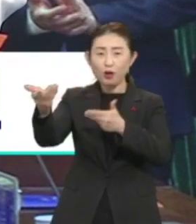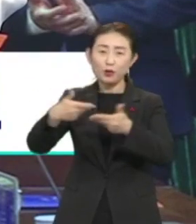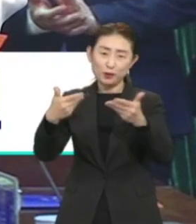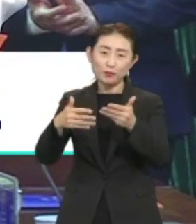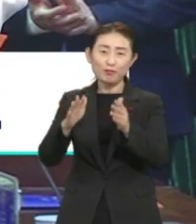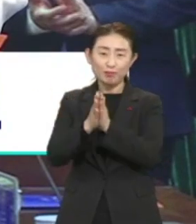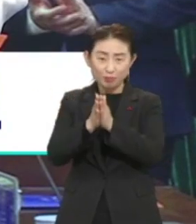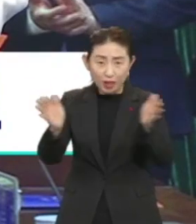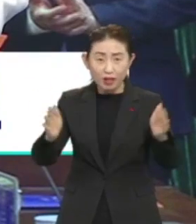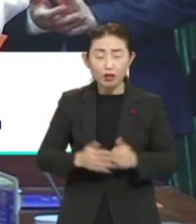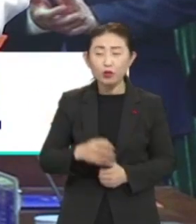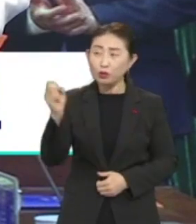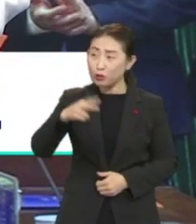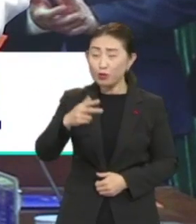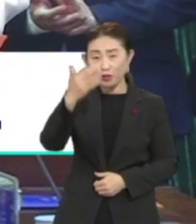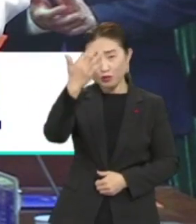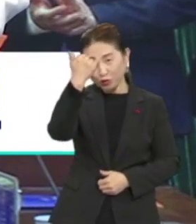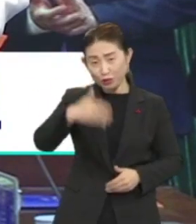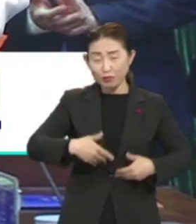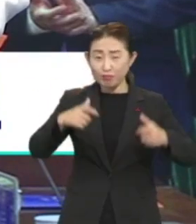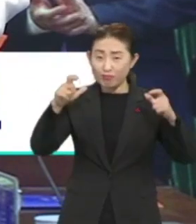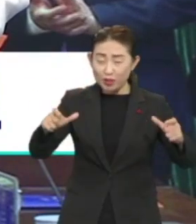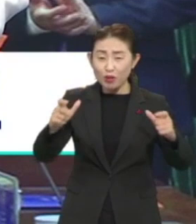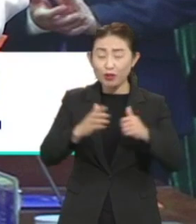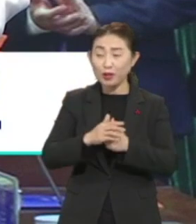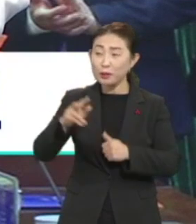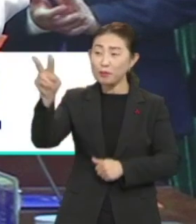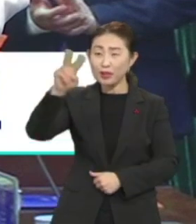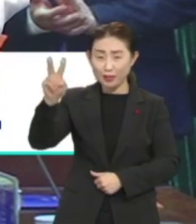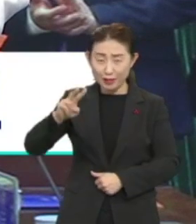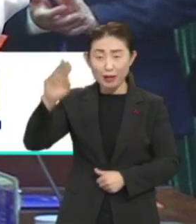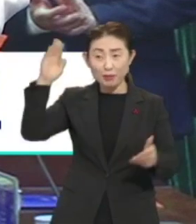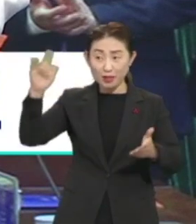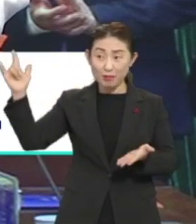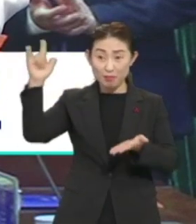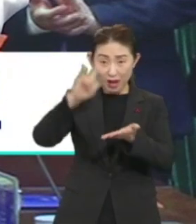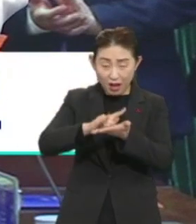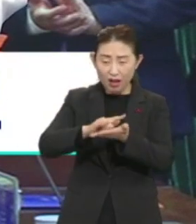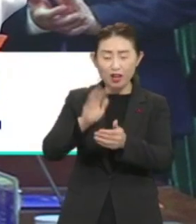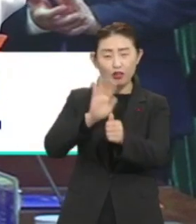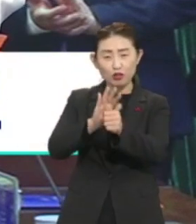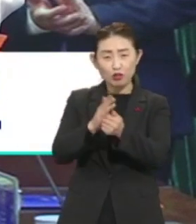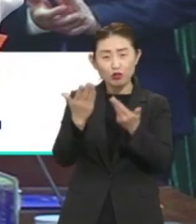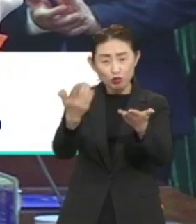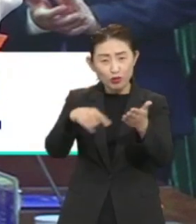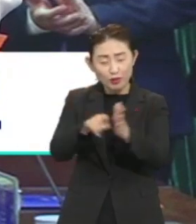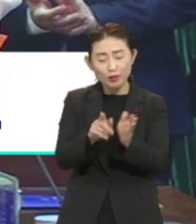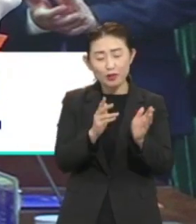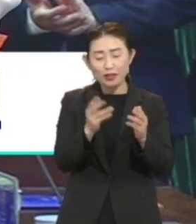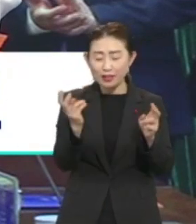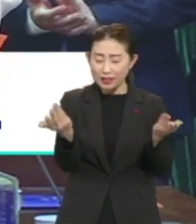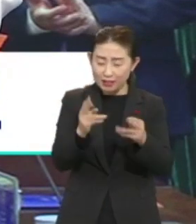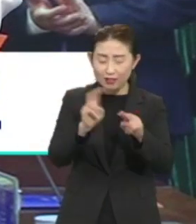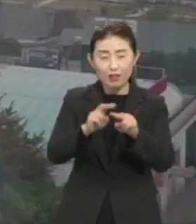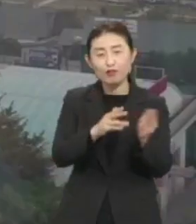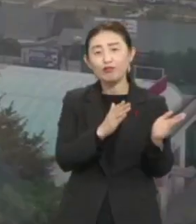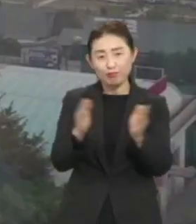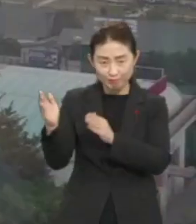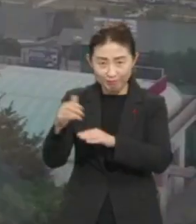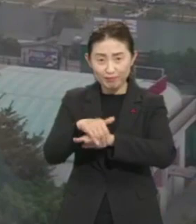위한 일자리 모델도 개발하기로 해 관심을 모으고 있습니다. 베트남 현지에서 강진원 기자가 전해드립니다.